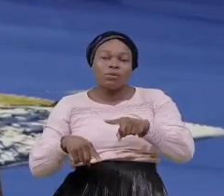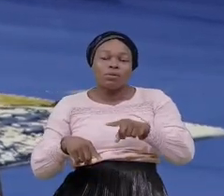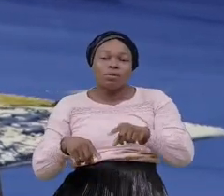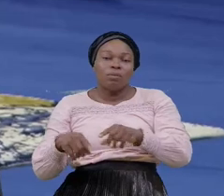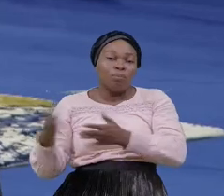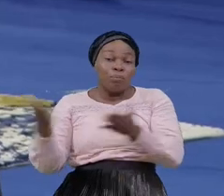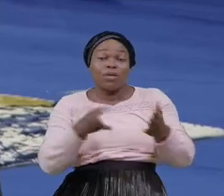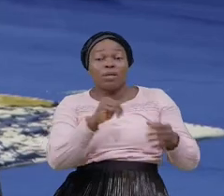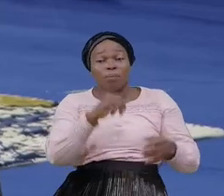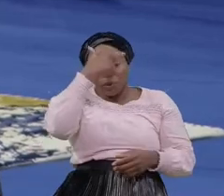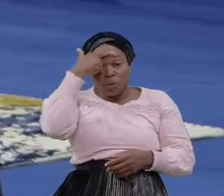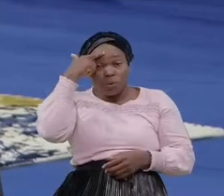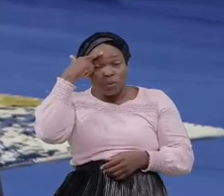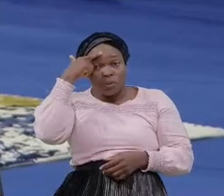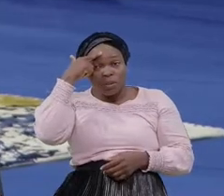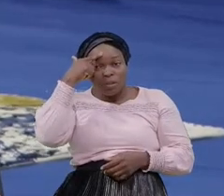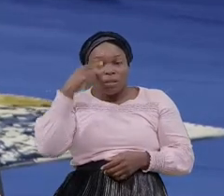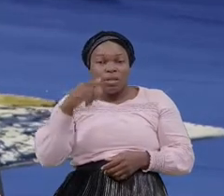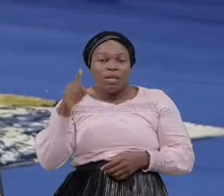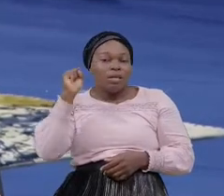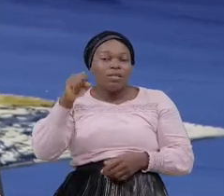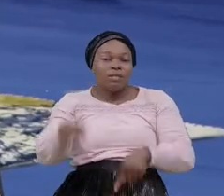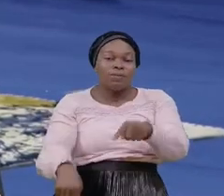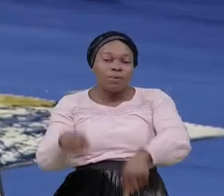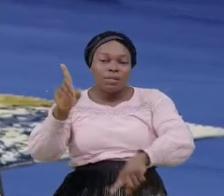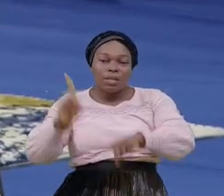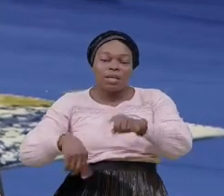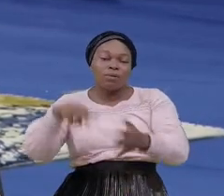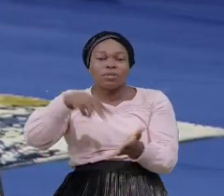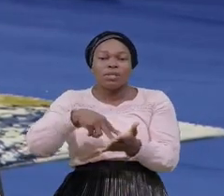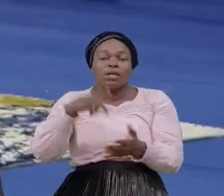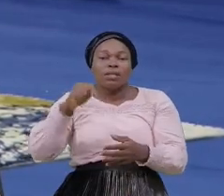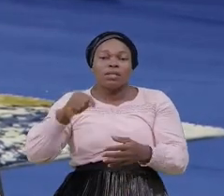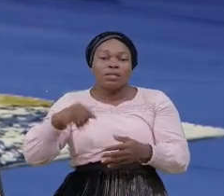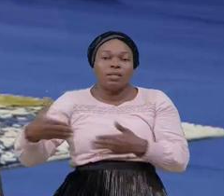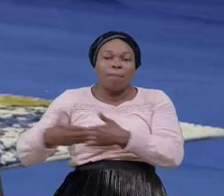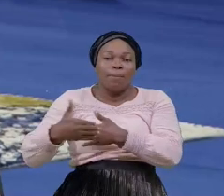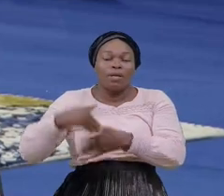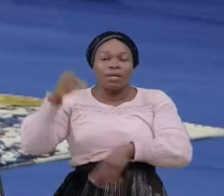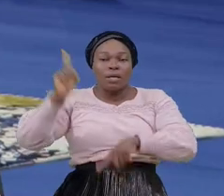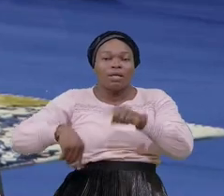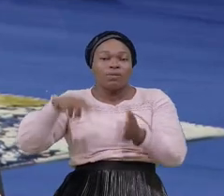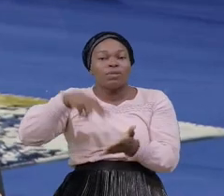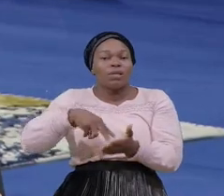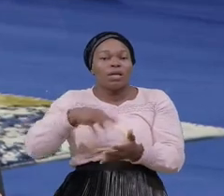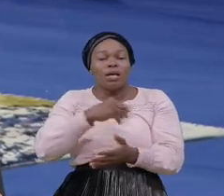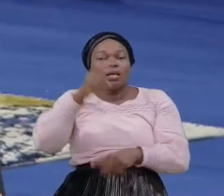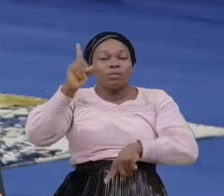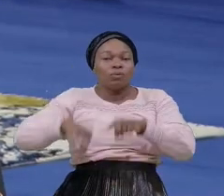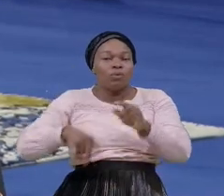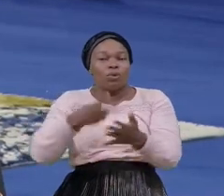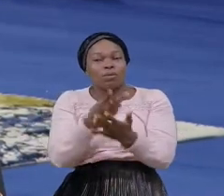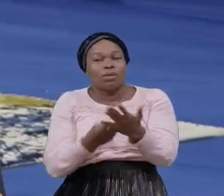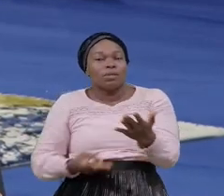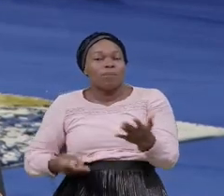seule personne ne peut le porter parce que la personne ne pouvait pas se tenir debout, il ne pouvait pas se